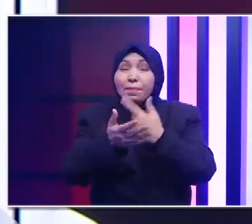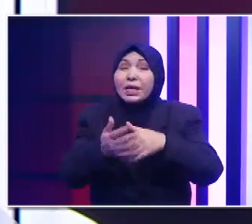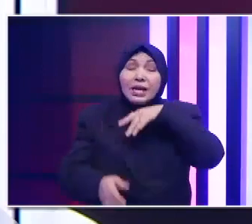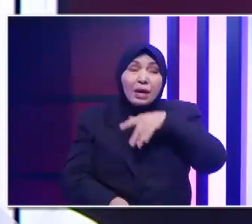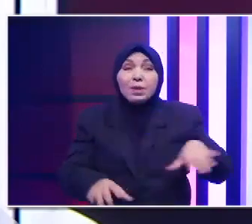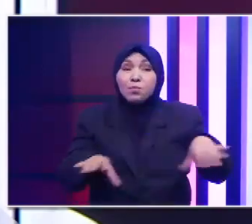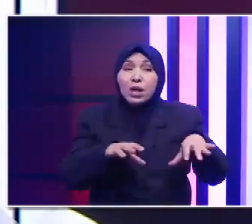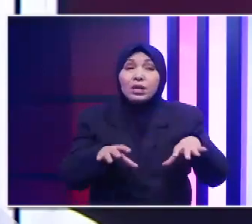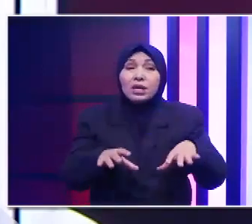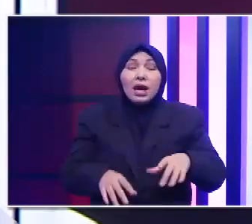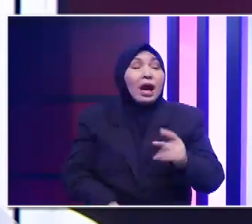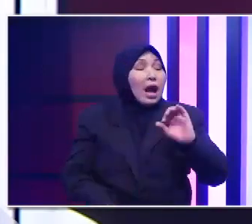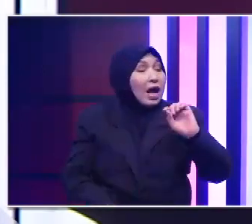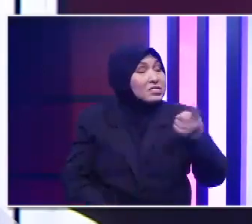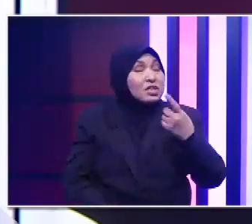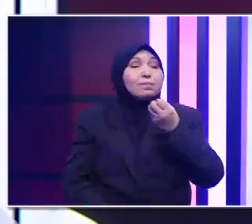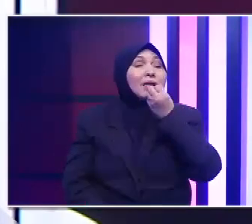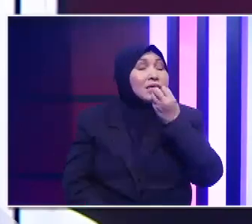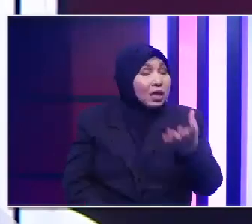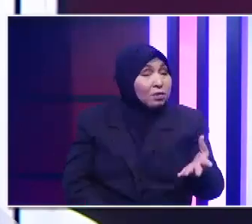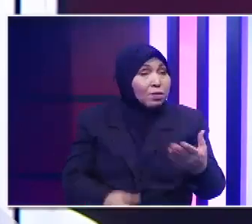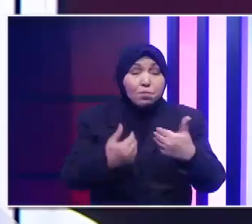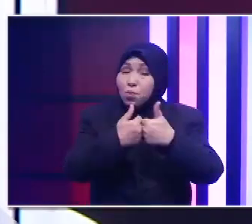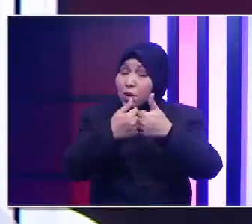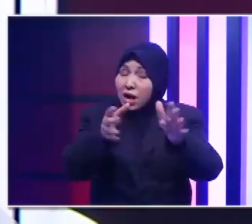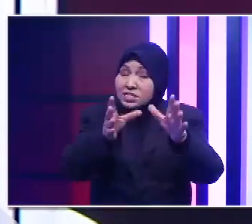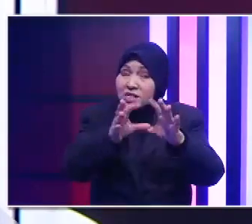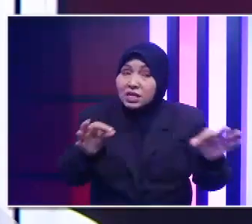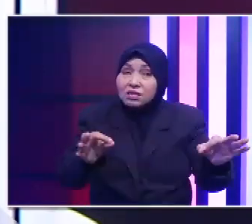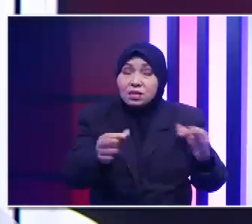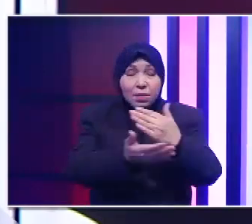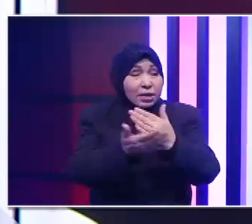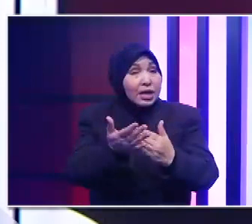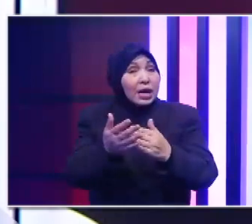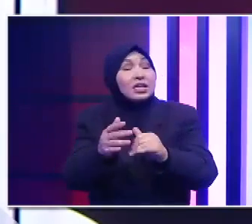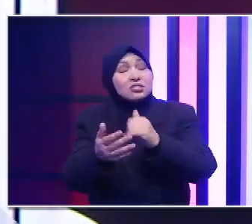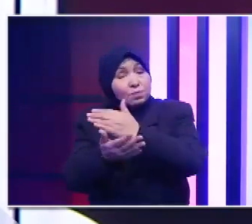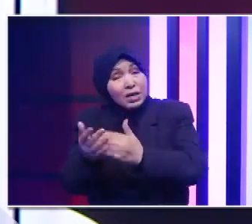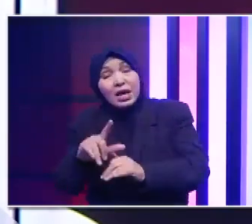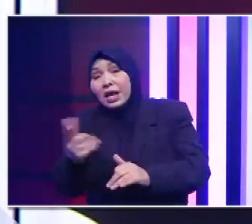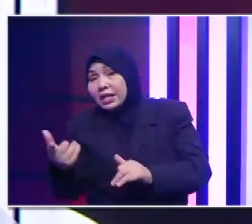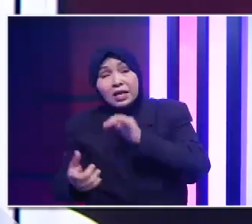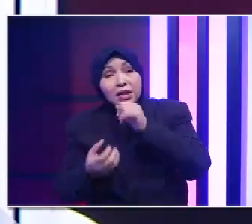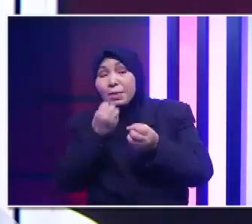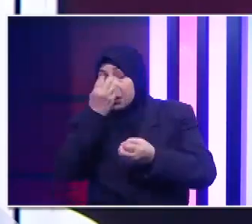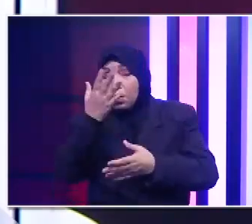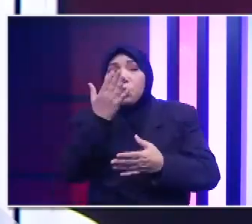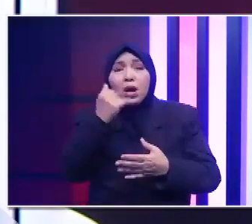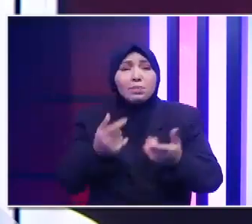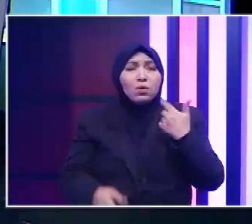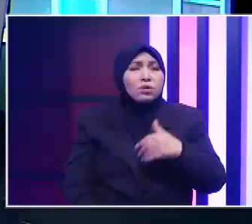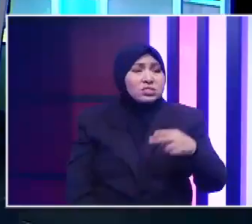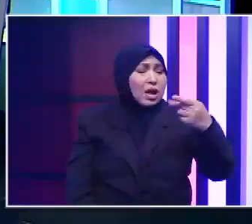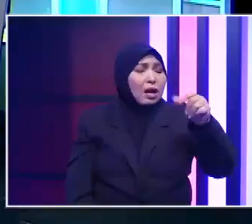buat dia memberitahu dia membongkarkan sebahagian dan di tidak membongkarkan sebahagian yang lain karena aku ekornya